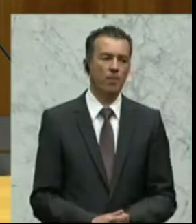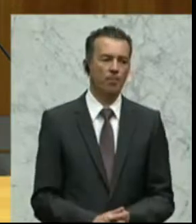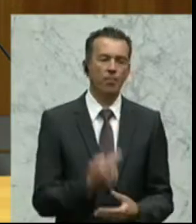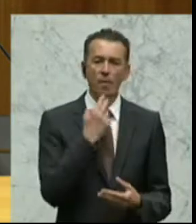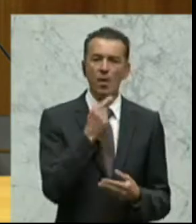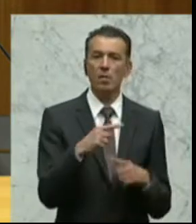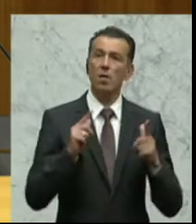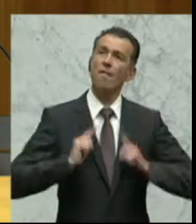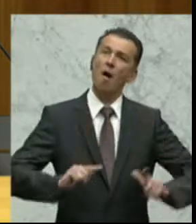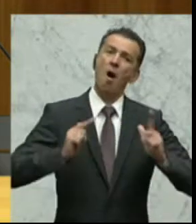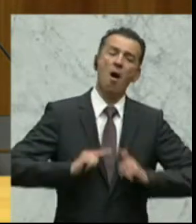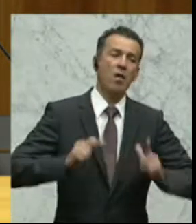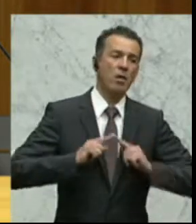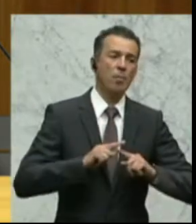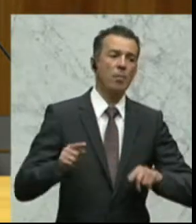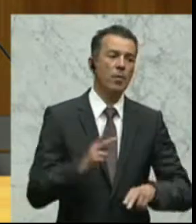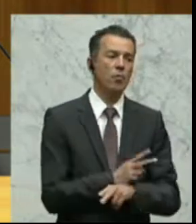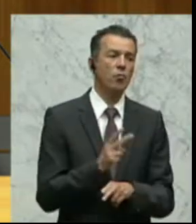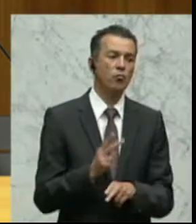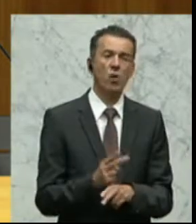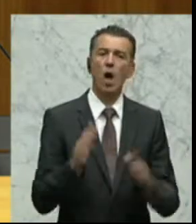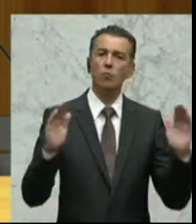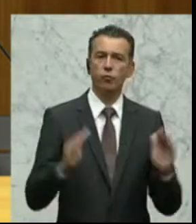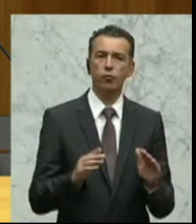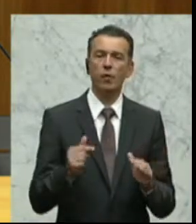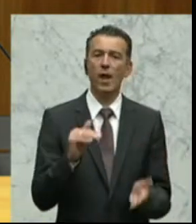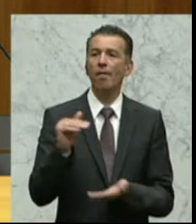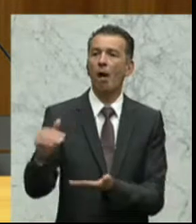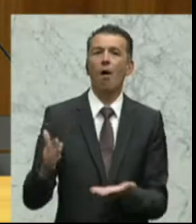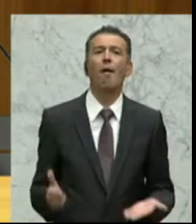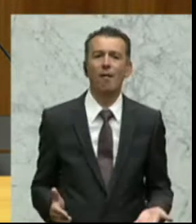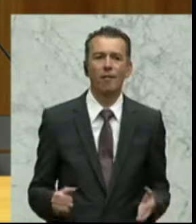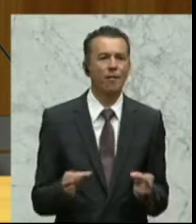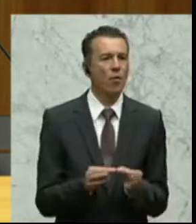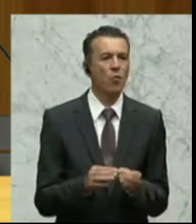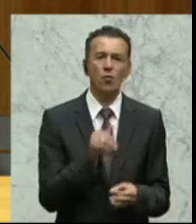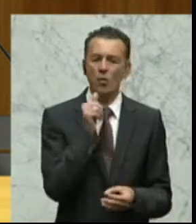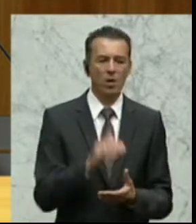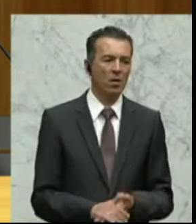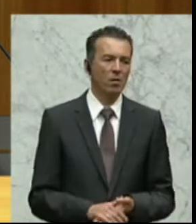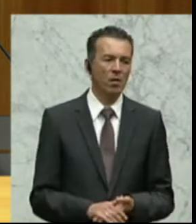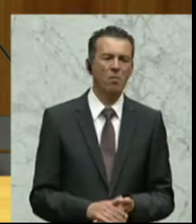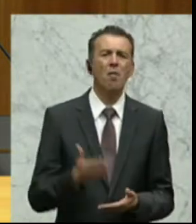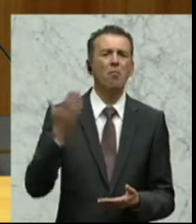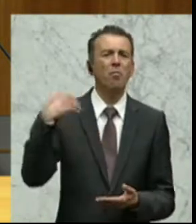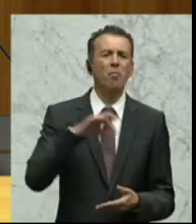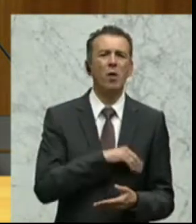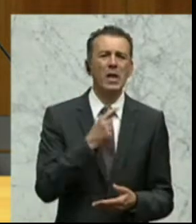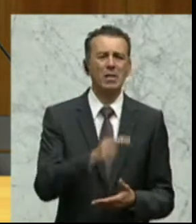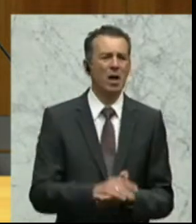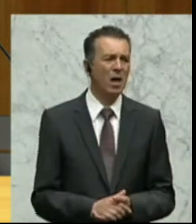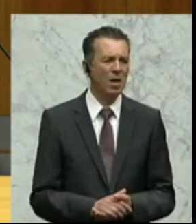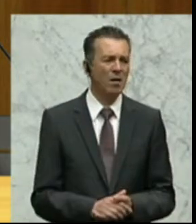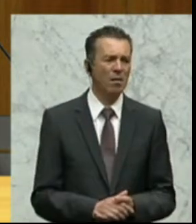darauf, bis wir den Staat so dezimiert haben, dass Geld da ist, das wird nicht funktionieren. Denn wie der vorletzte Kollege gesagt hat, ist in die Pensionen